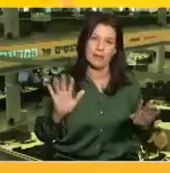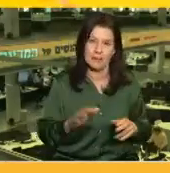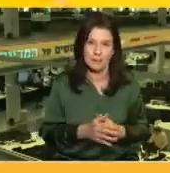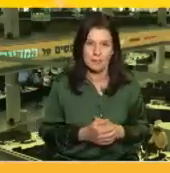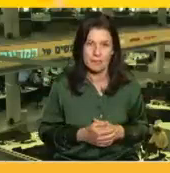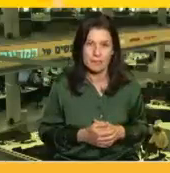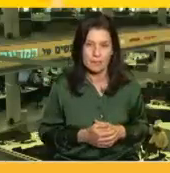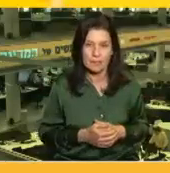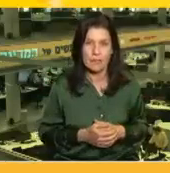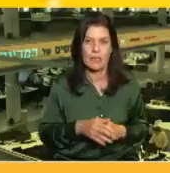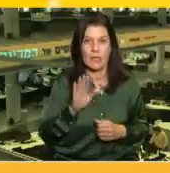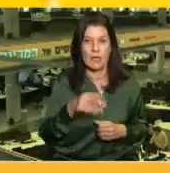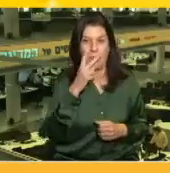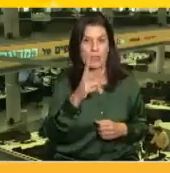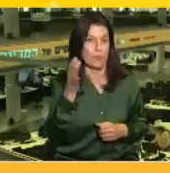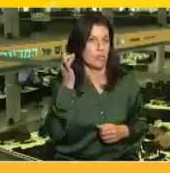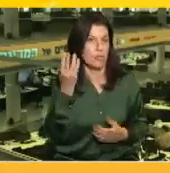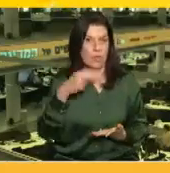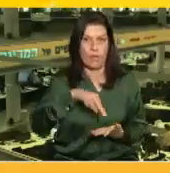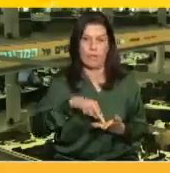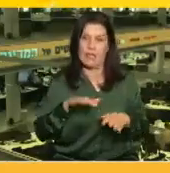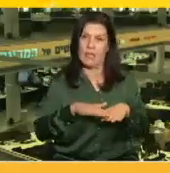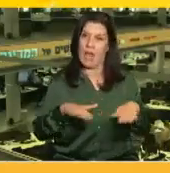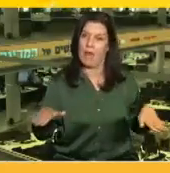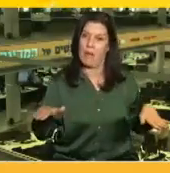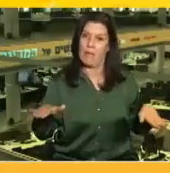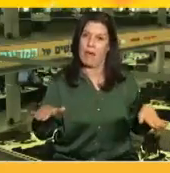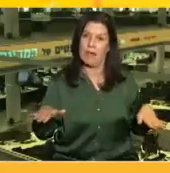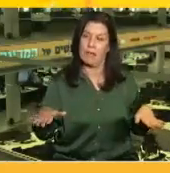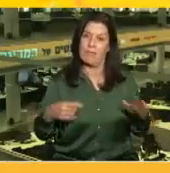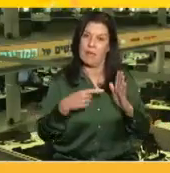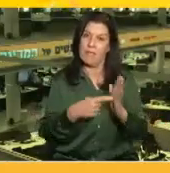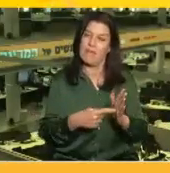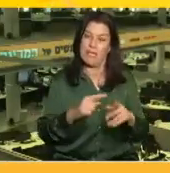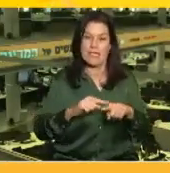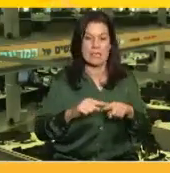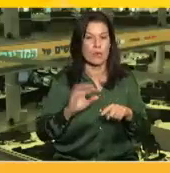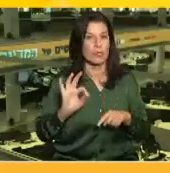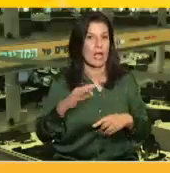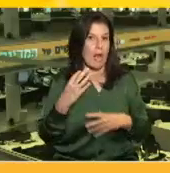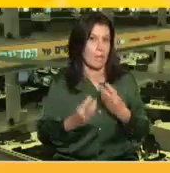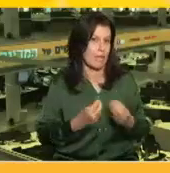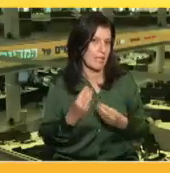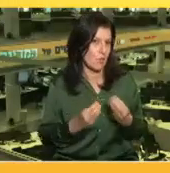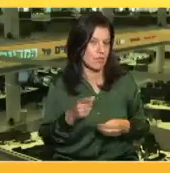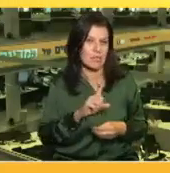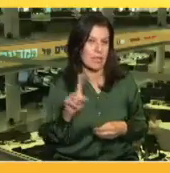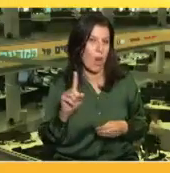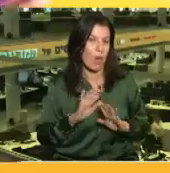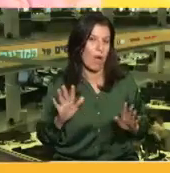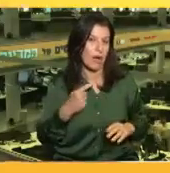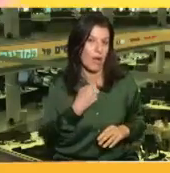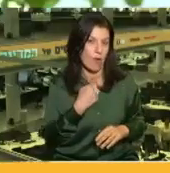אישה עומדת על הבמה ומפגינה סוג של מיניות, זה הרי לא רק הכל. ואז, לא, ואז